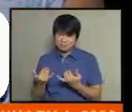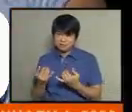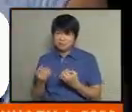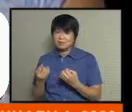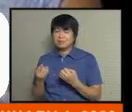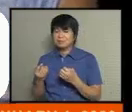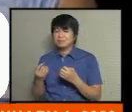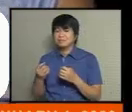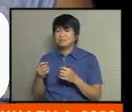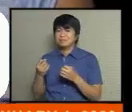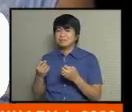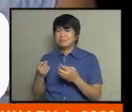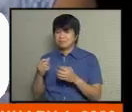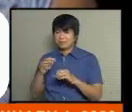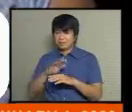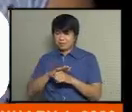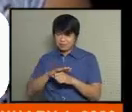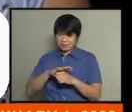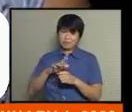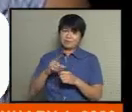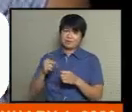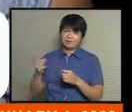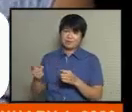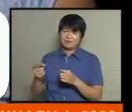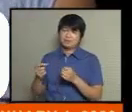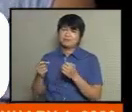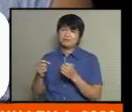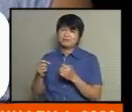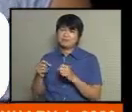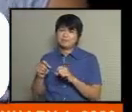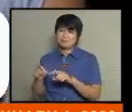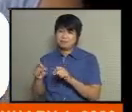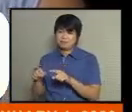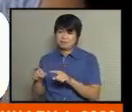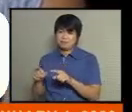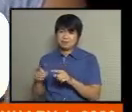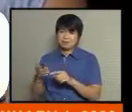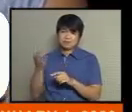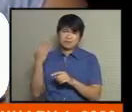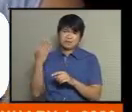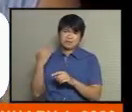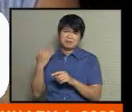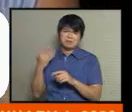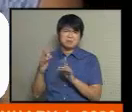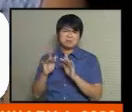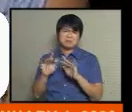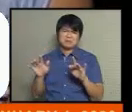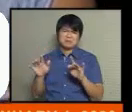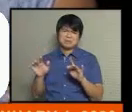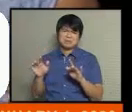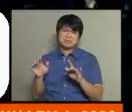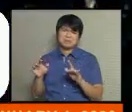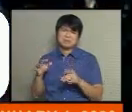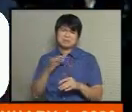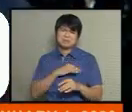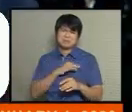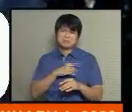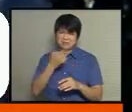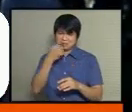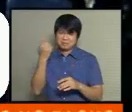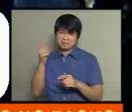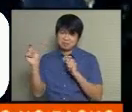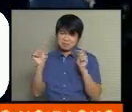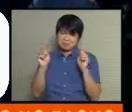tama lang, ng sakto lang. Mas malaki kasi dati, no? Opo. Kasi nung karaan wala po kami talaga kinita kasi binagyo po kami. May